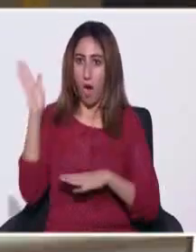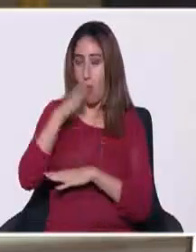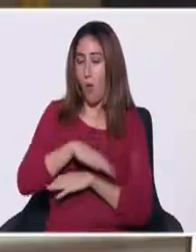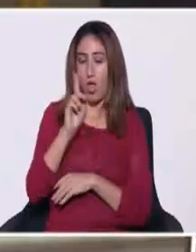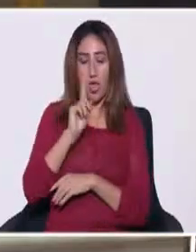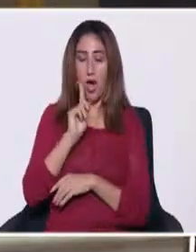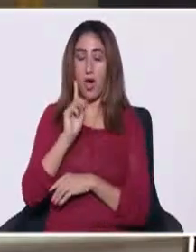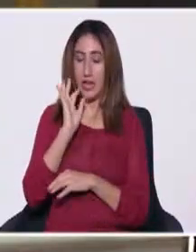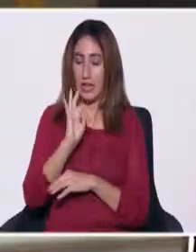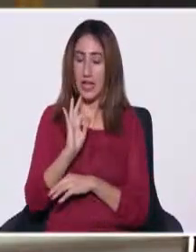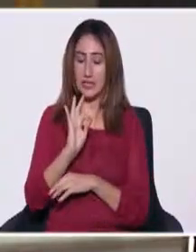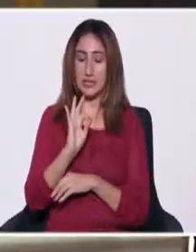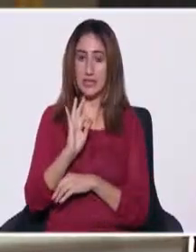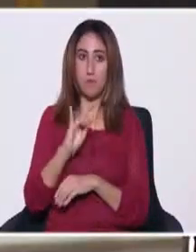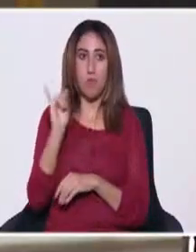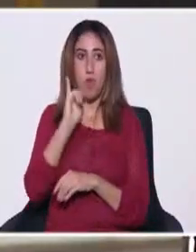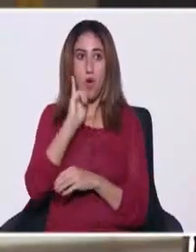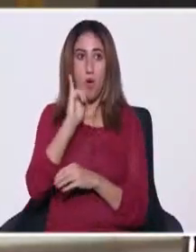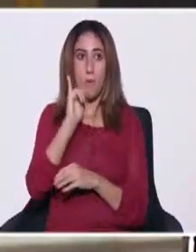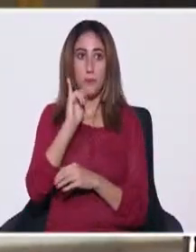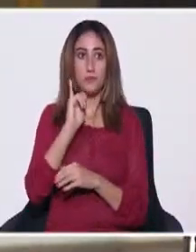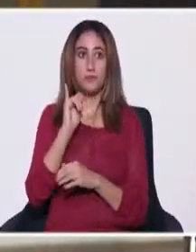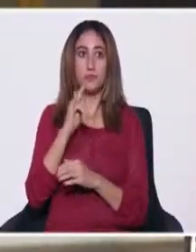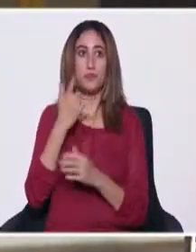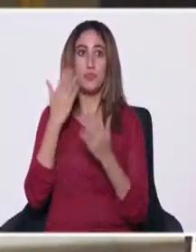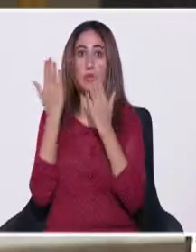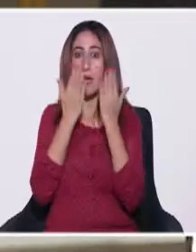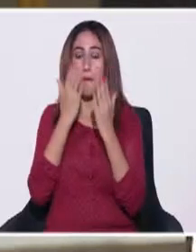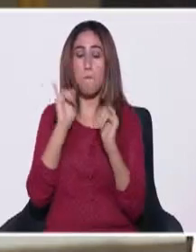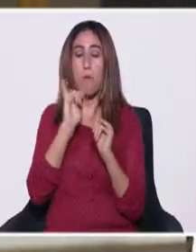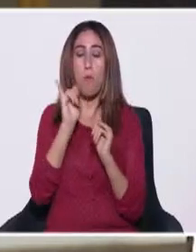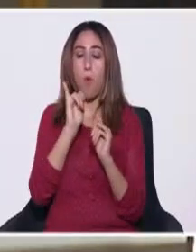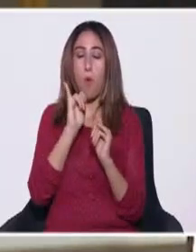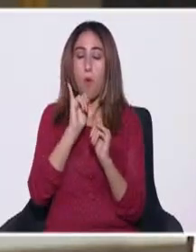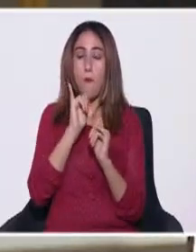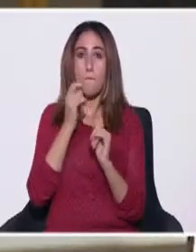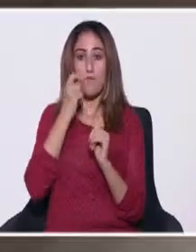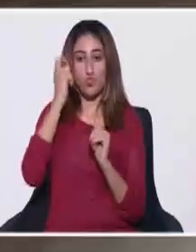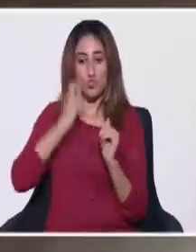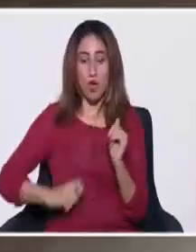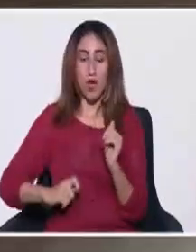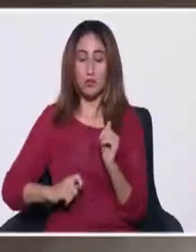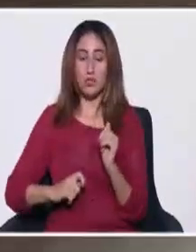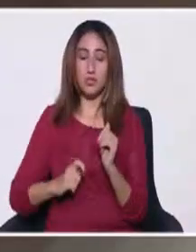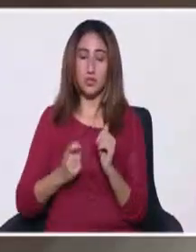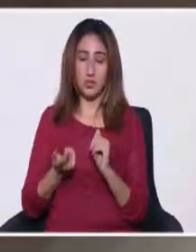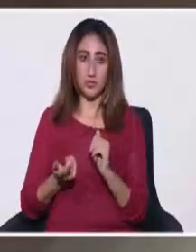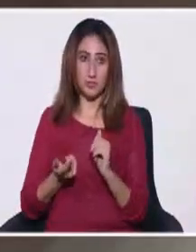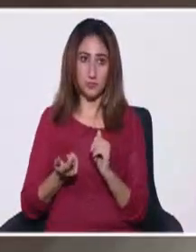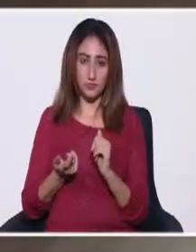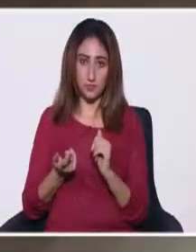عندي اعتقاد ان المعلم هو صحيح. اللي بيحط النبتة الأساسية صحيح. في شخصية الإنسان صحيح. سواء كانت النبتة